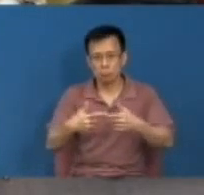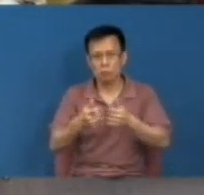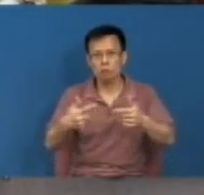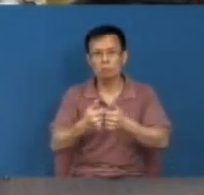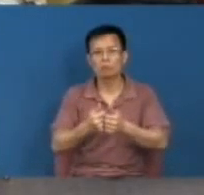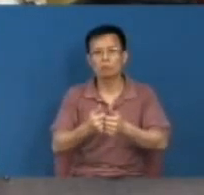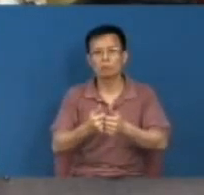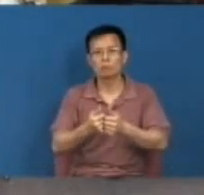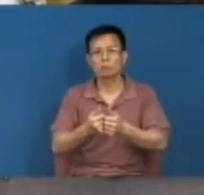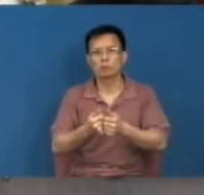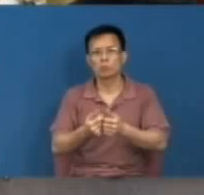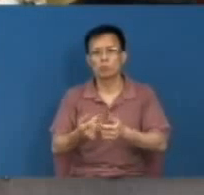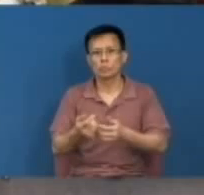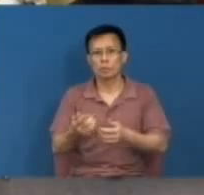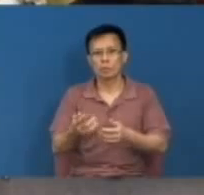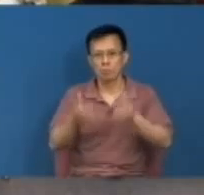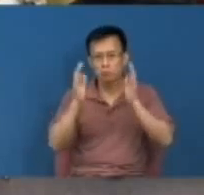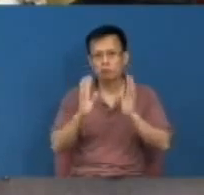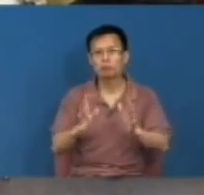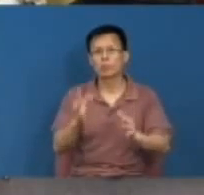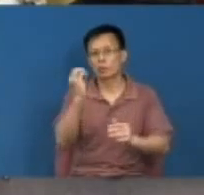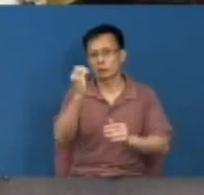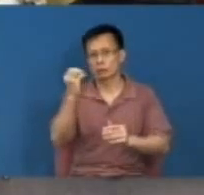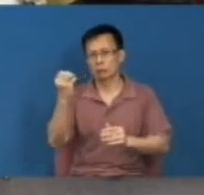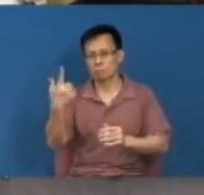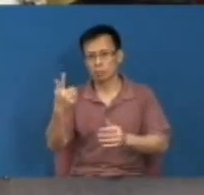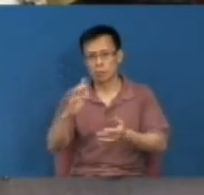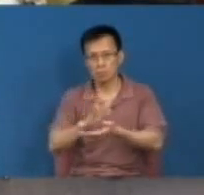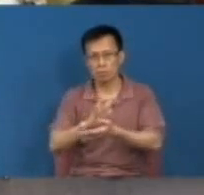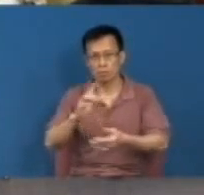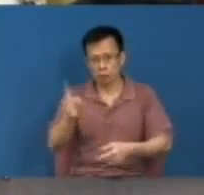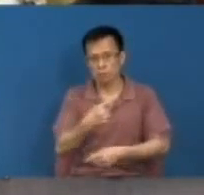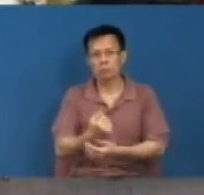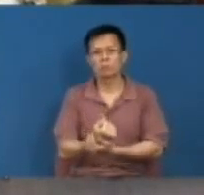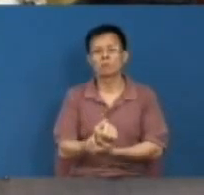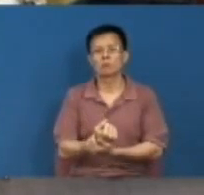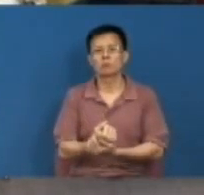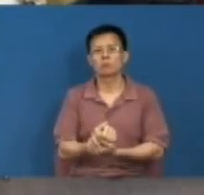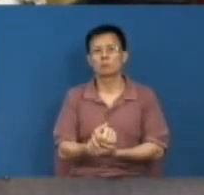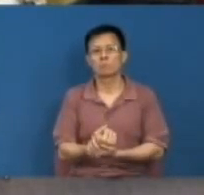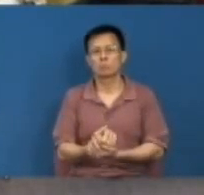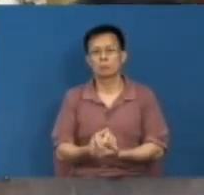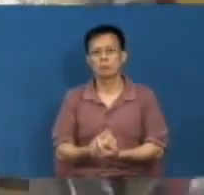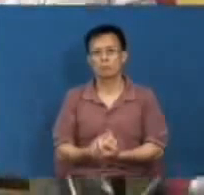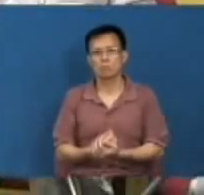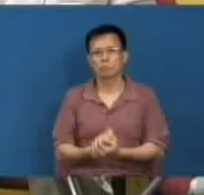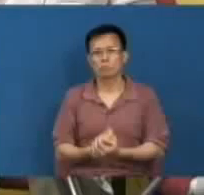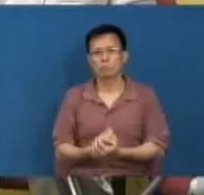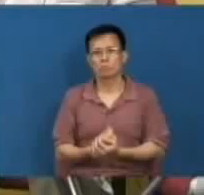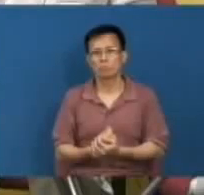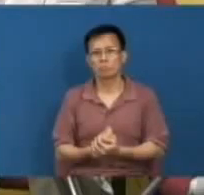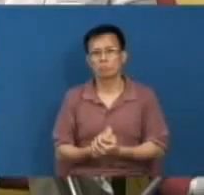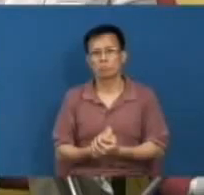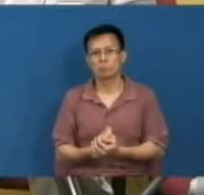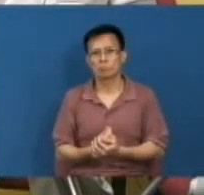出508萬俾我。 係。 508萬。 嗯。 係咁啦。咁我初時話